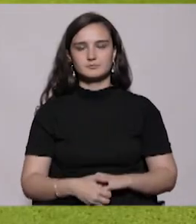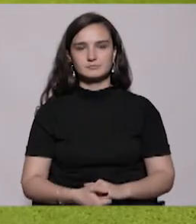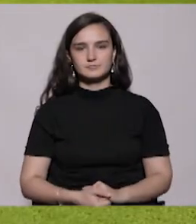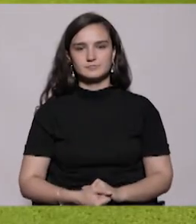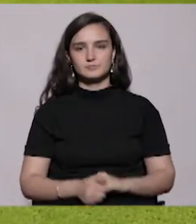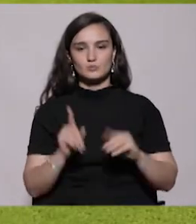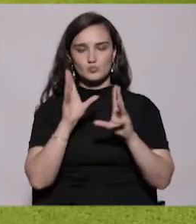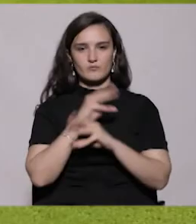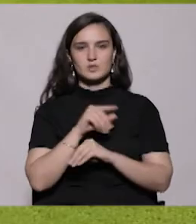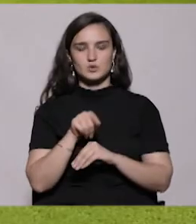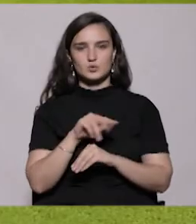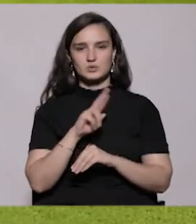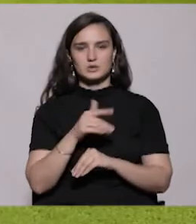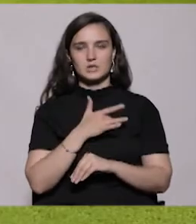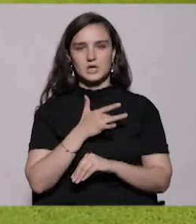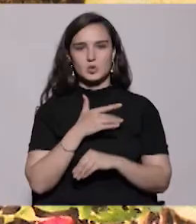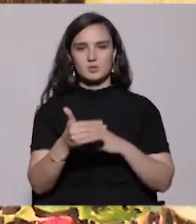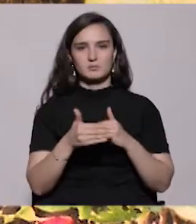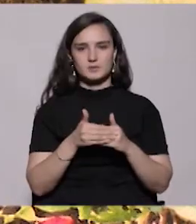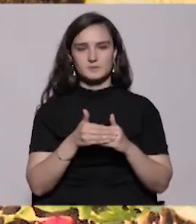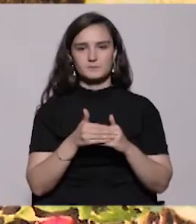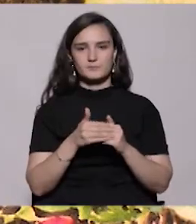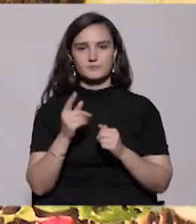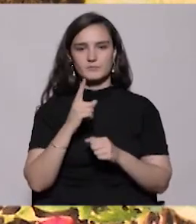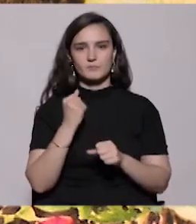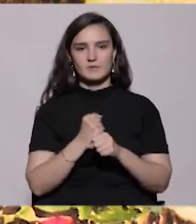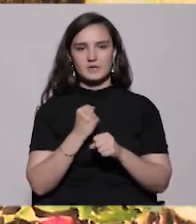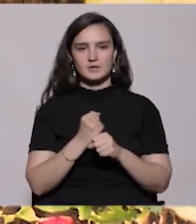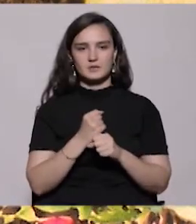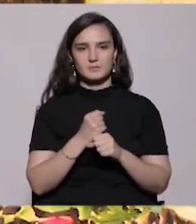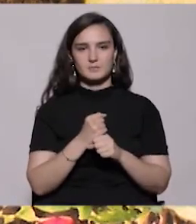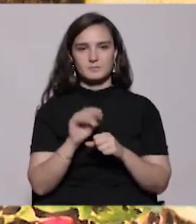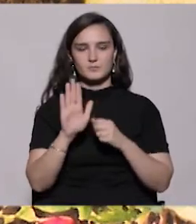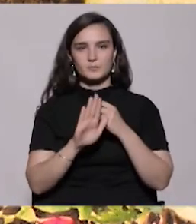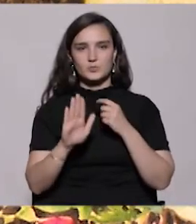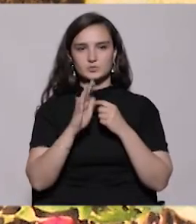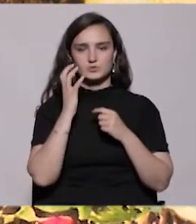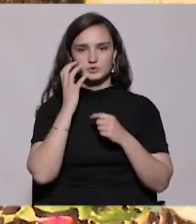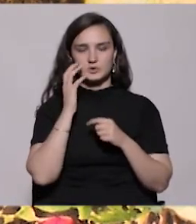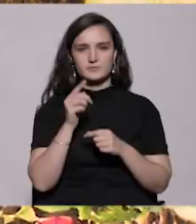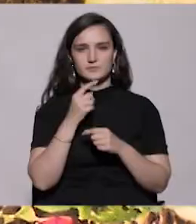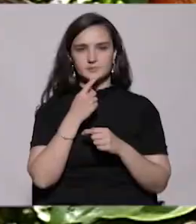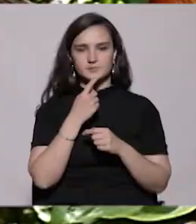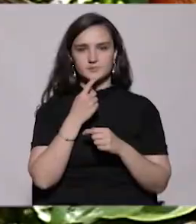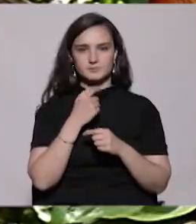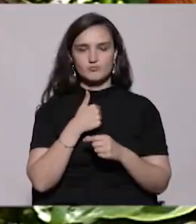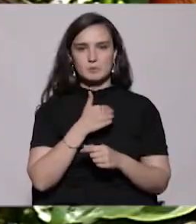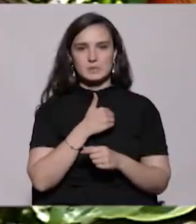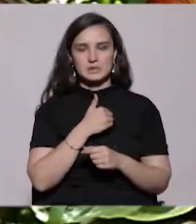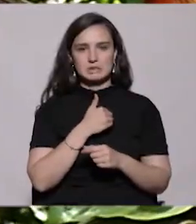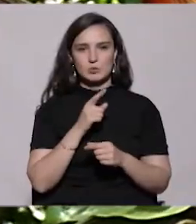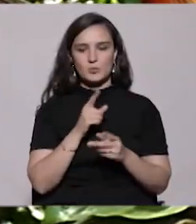აჰა. მოვასწრო და დაახლოვებით. რატო ვაკეთებ ფონს შავს? რაღაცნაირად მომინდა